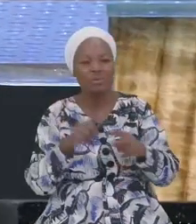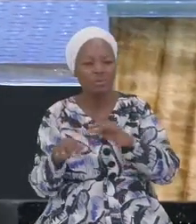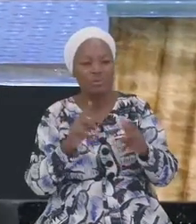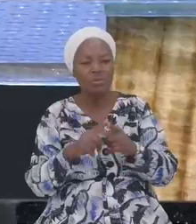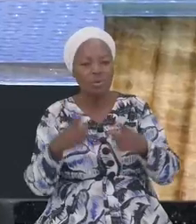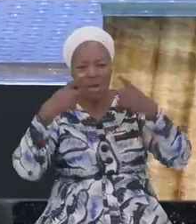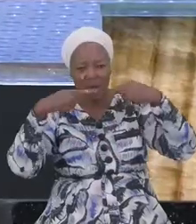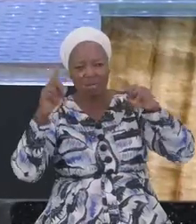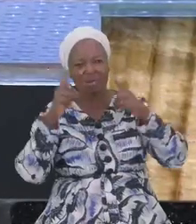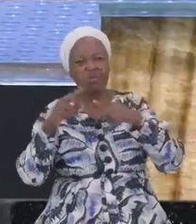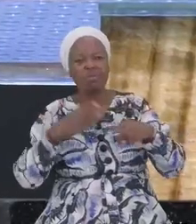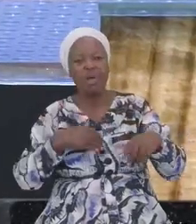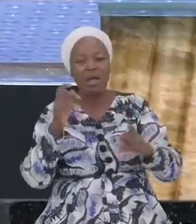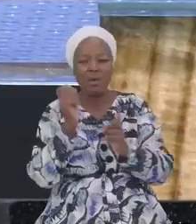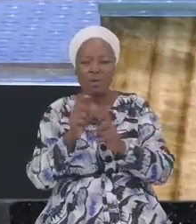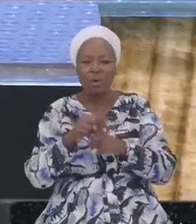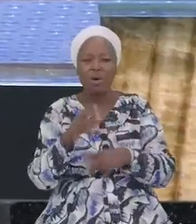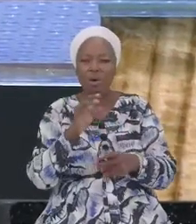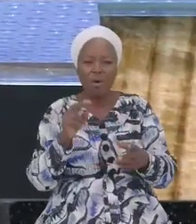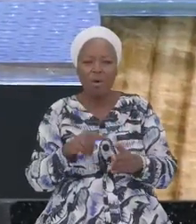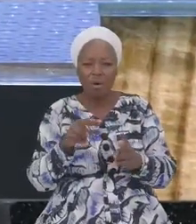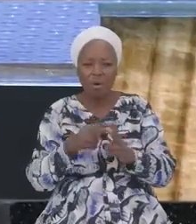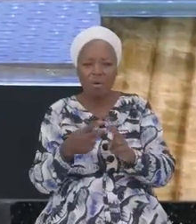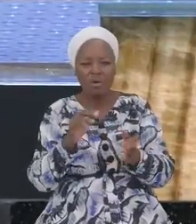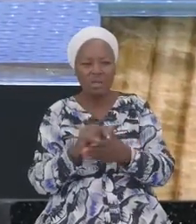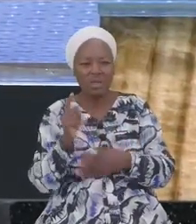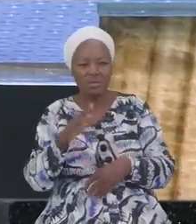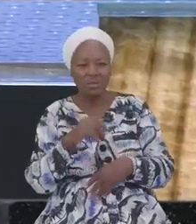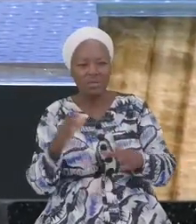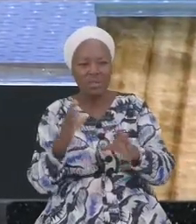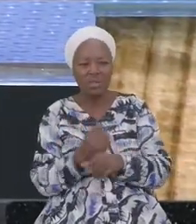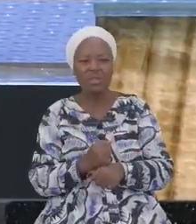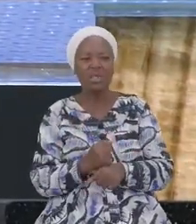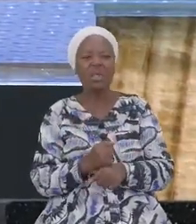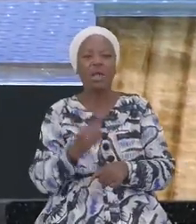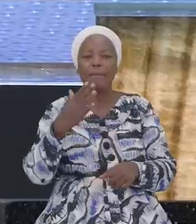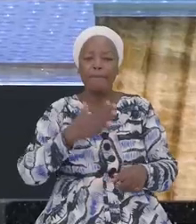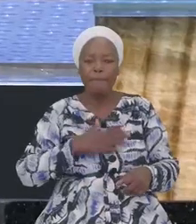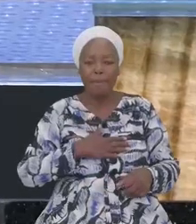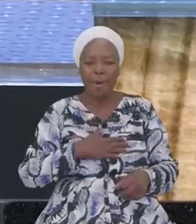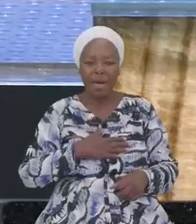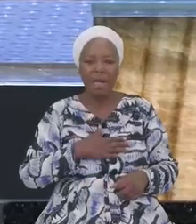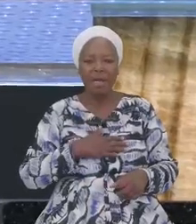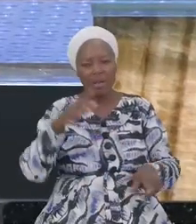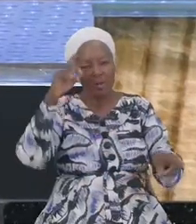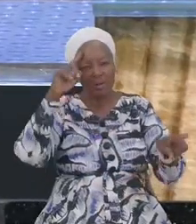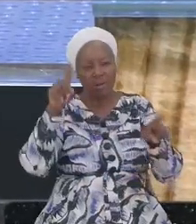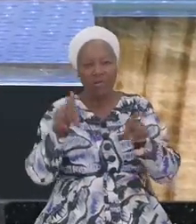lois et tu as mon alliance à la bouche.